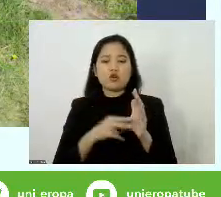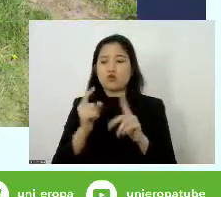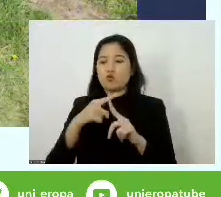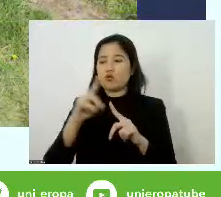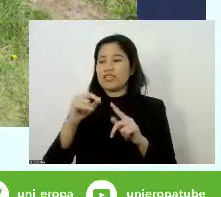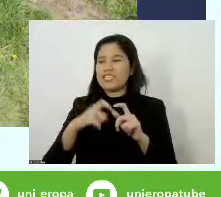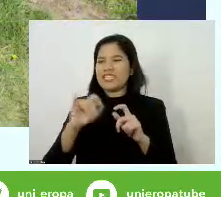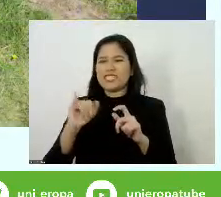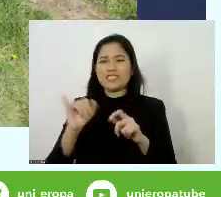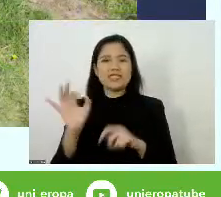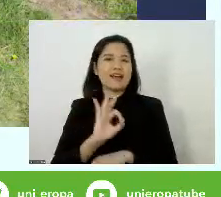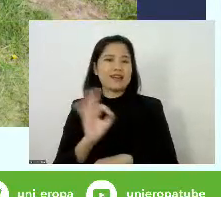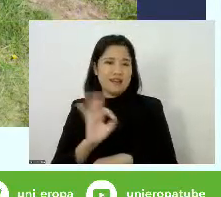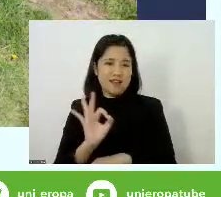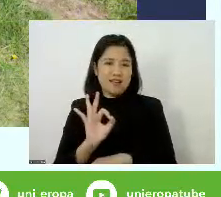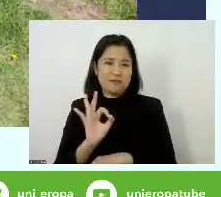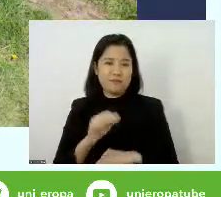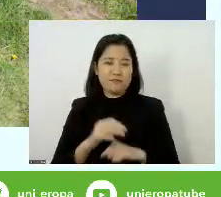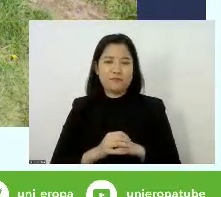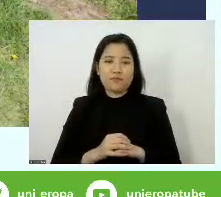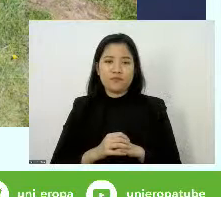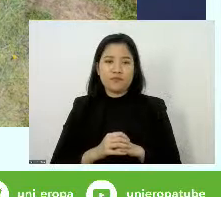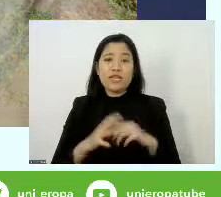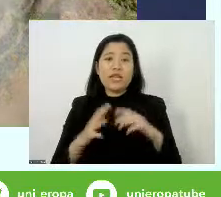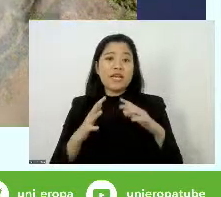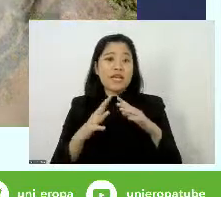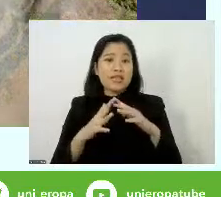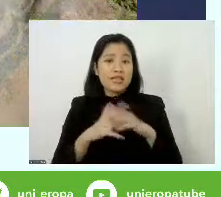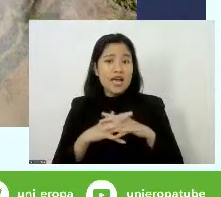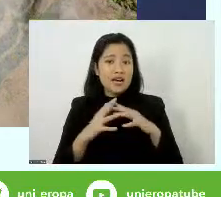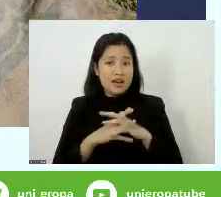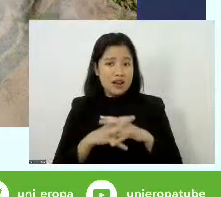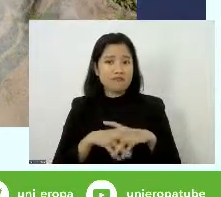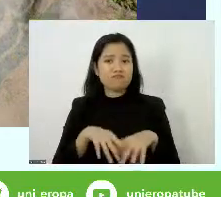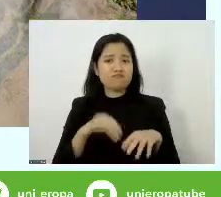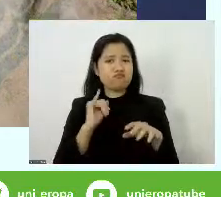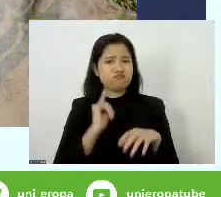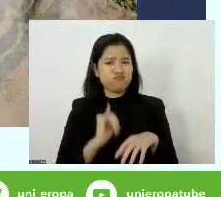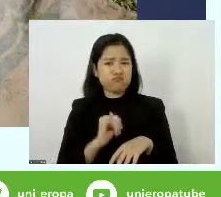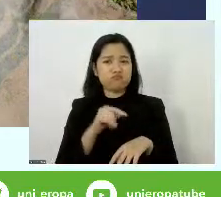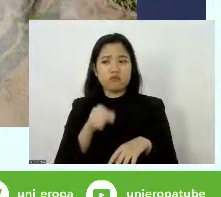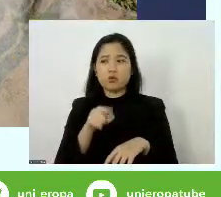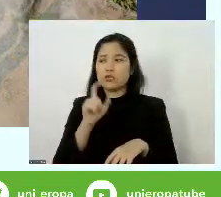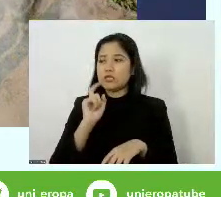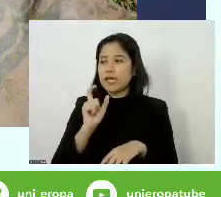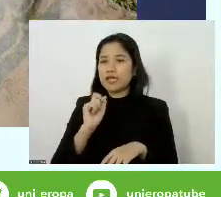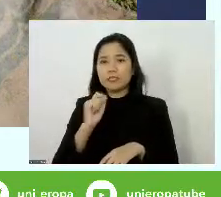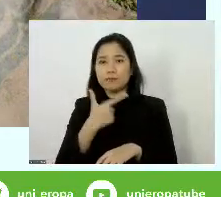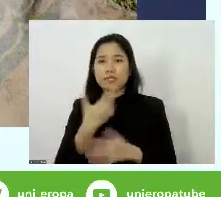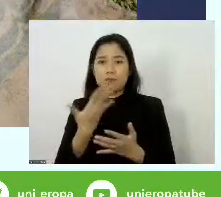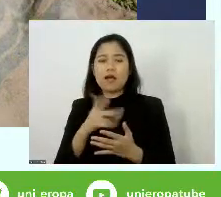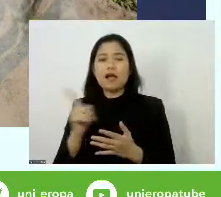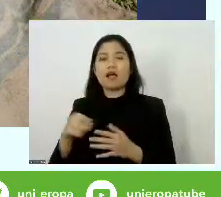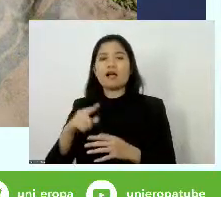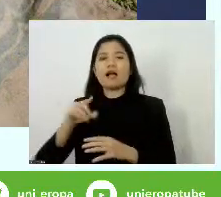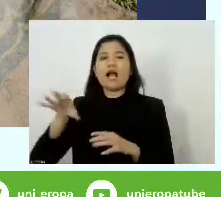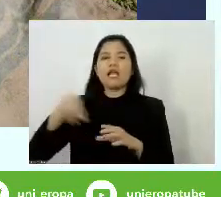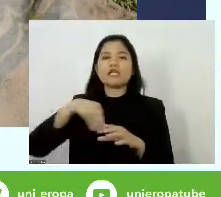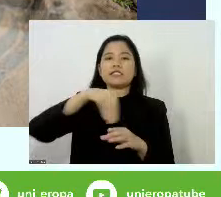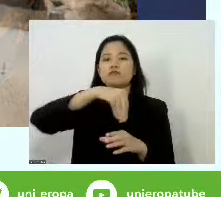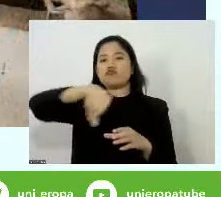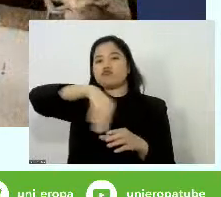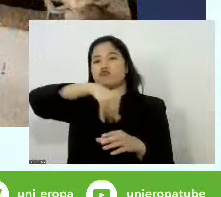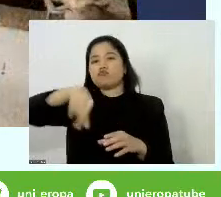Nah karena tanah yang kurang baik itu jalan cepatnya nih Jalan cepatnya adalah lokasi pupuk kimia kalian